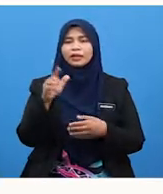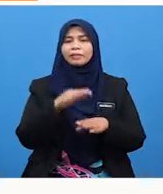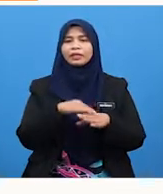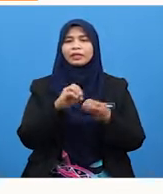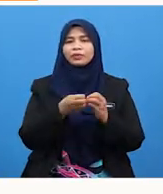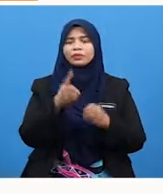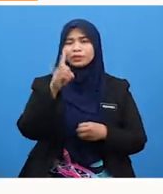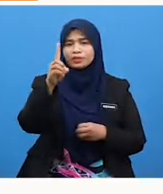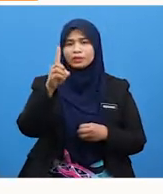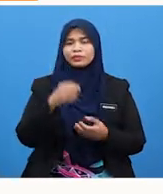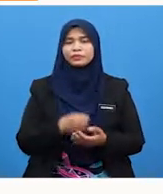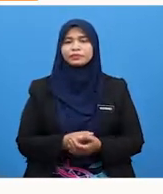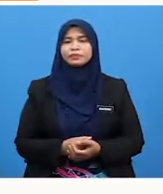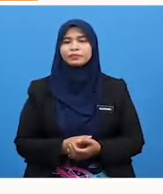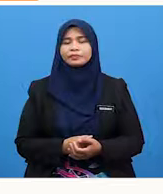digit 1.